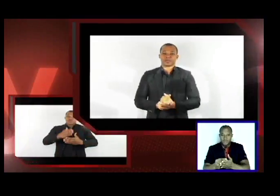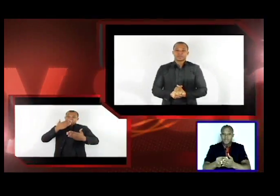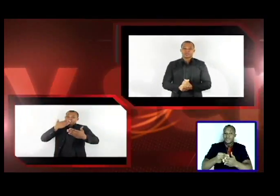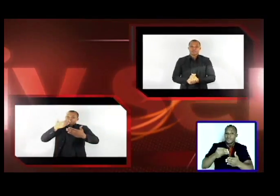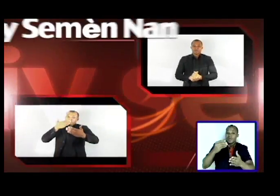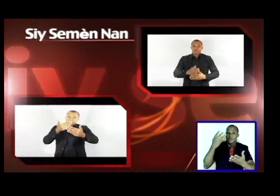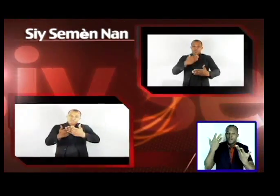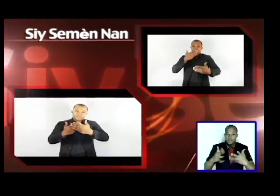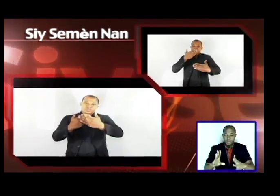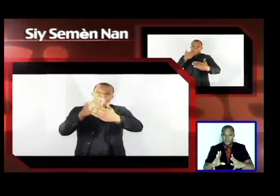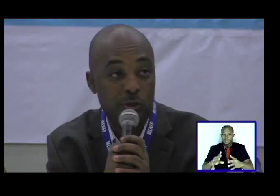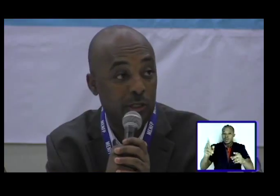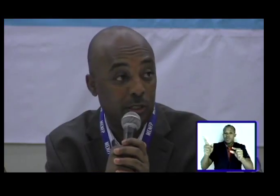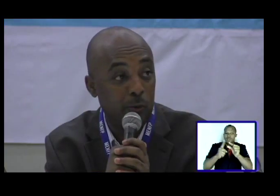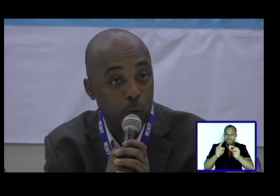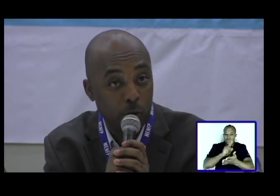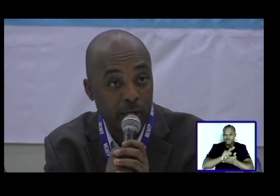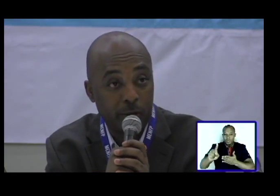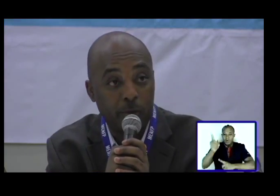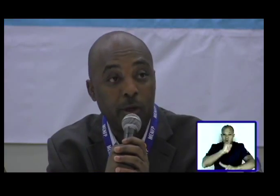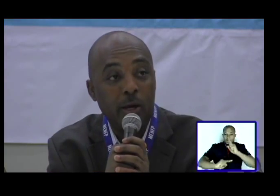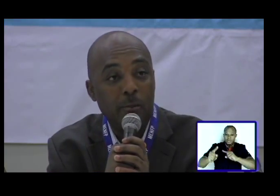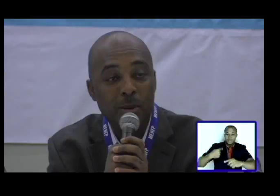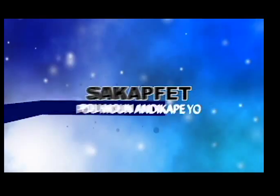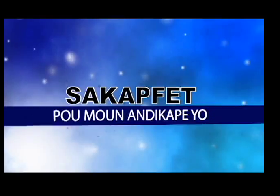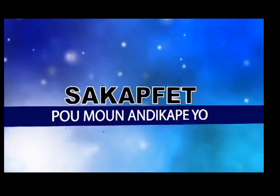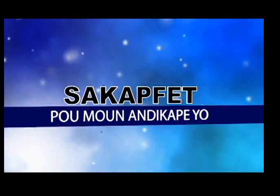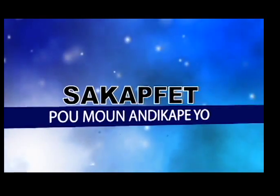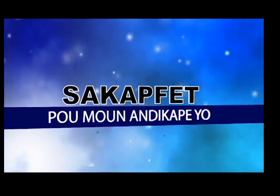dans langue signe. Restez branché, n'a tourné.